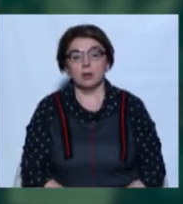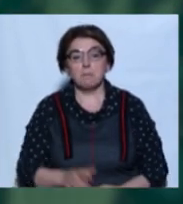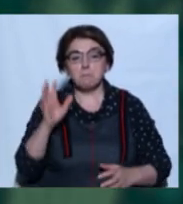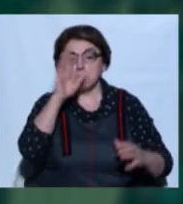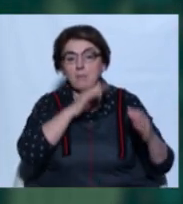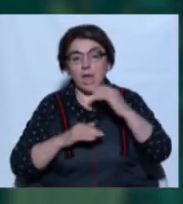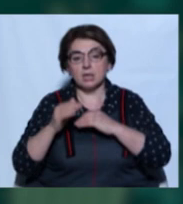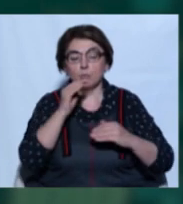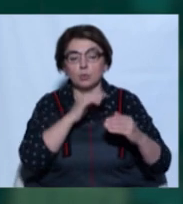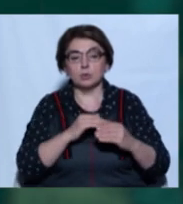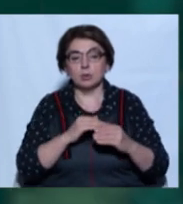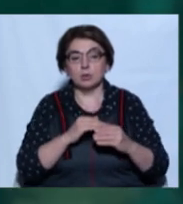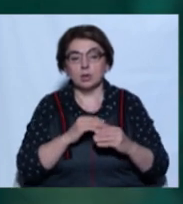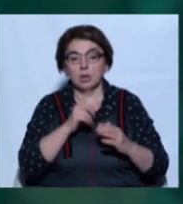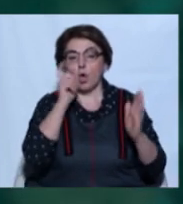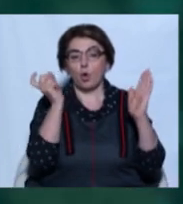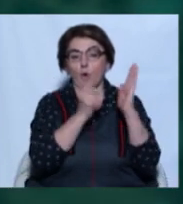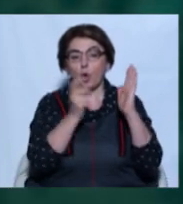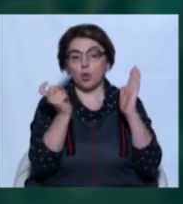მაიმუნი, კოდალა,